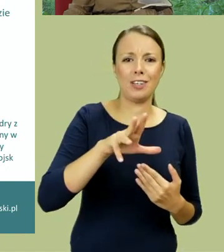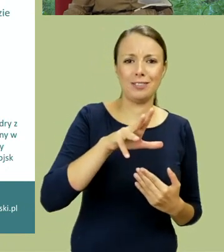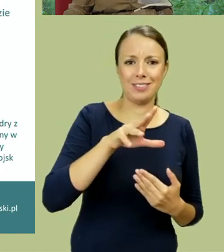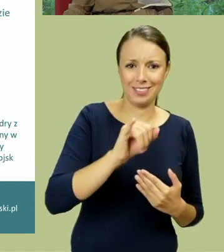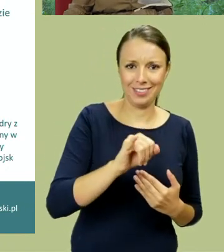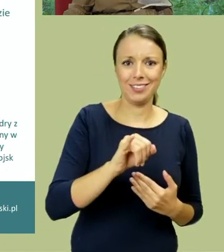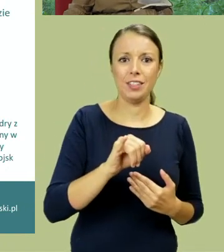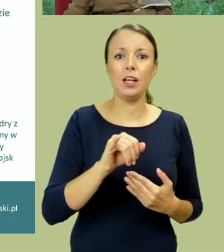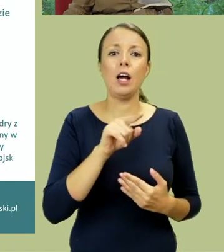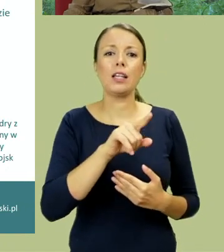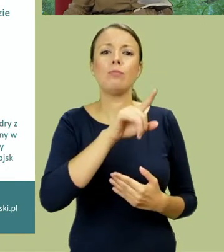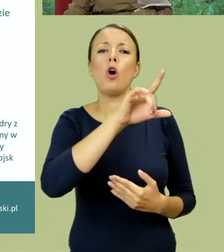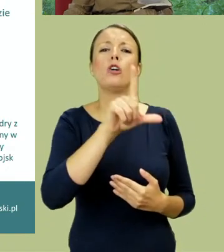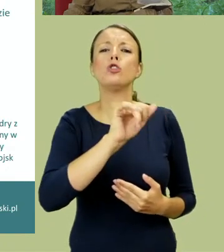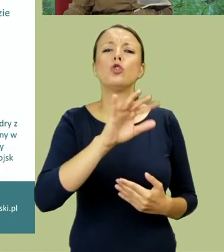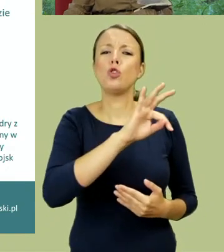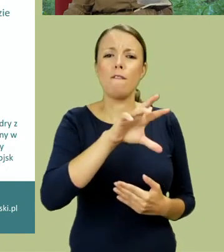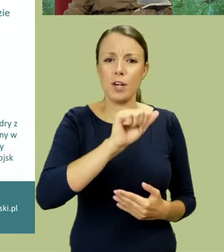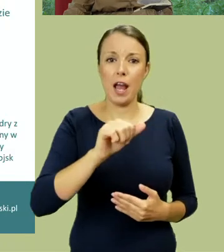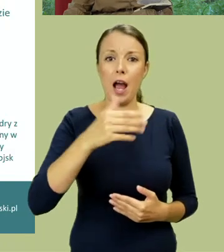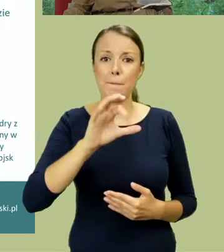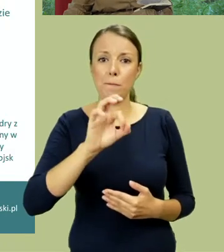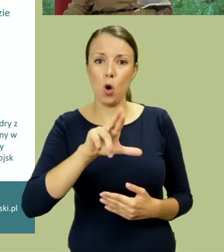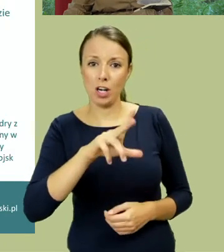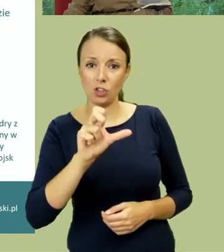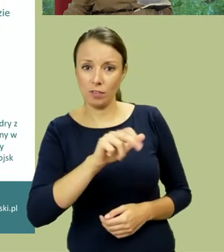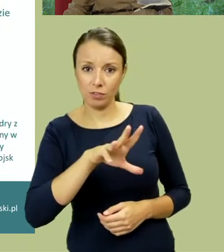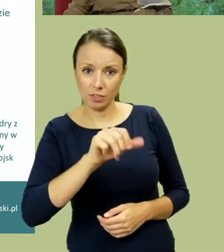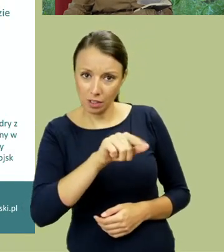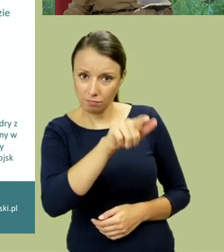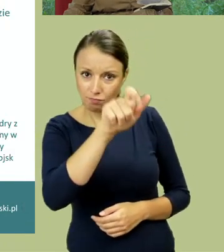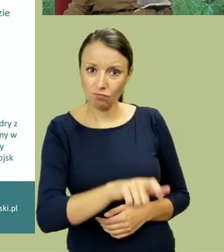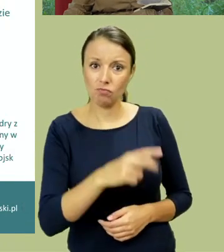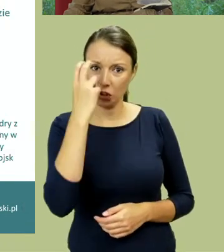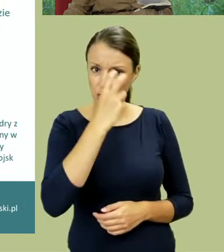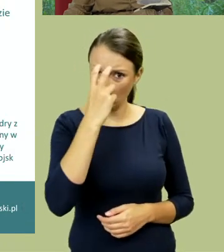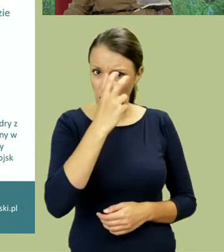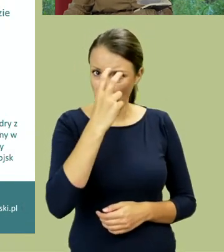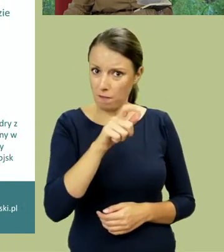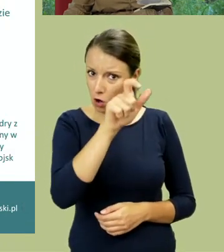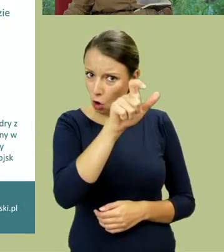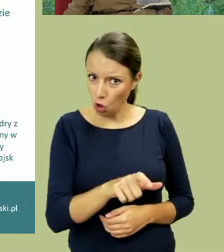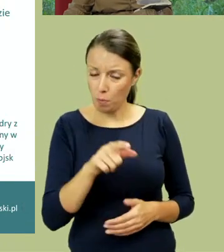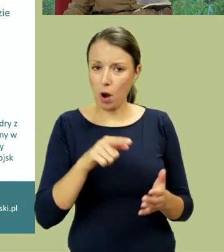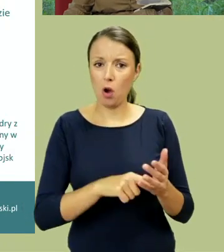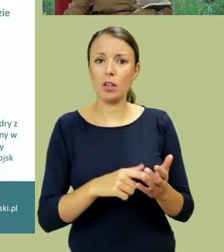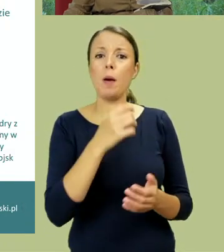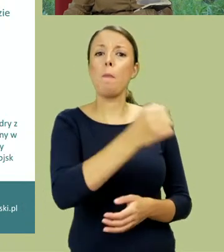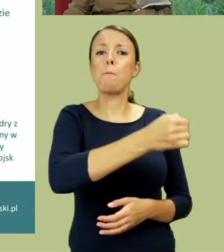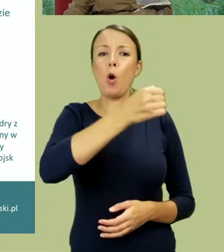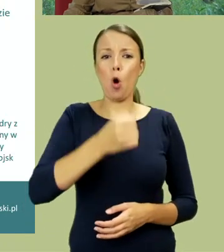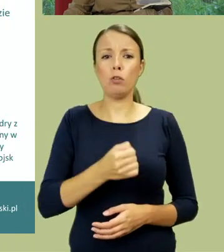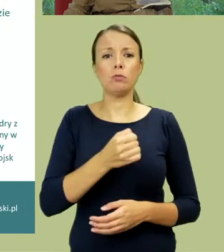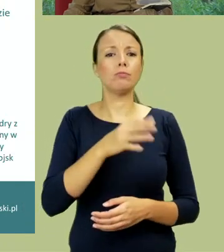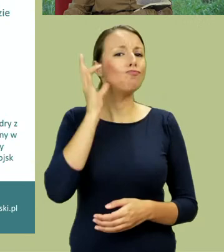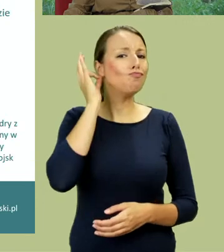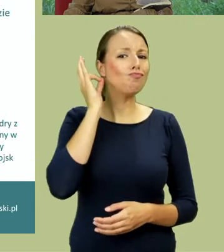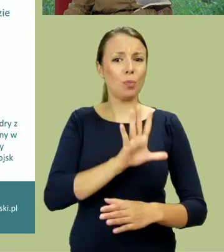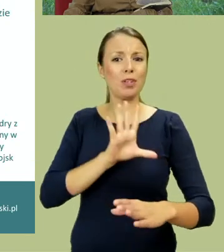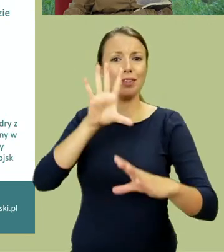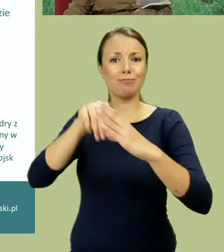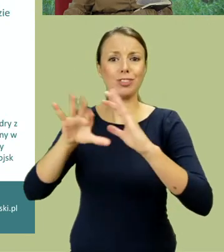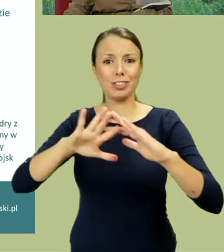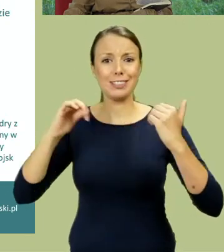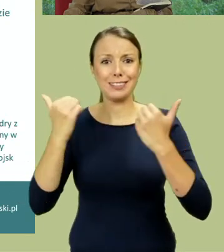ciekawa postać, jedna z pierwszych 8 posłanek w Sejmie Polskim, ale też kobieta